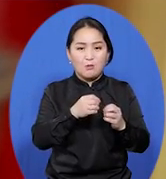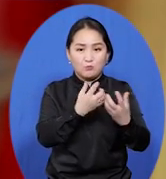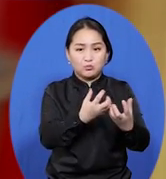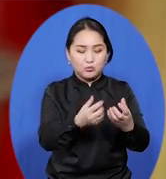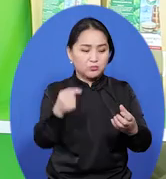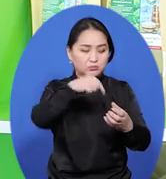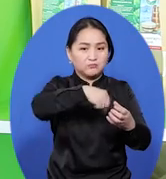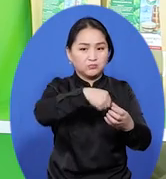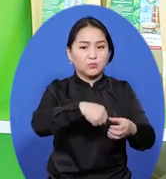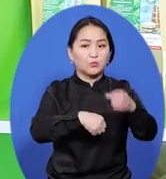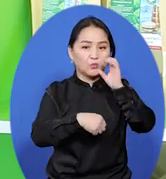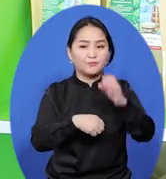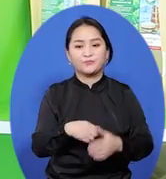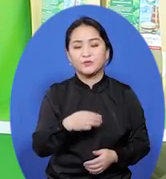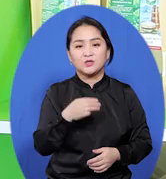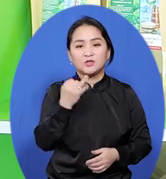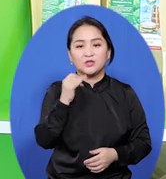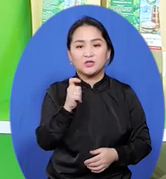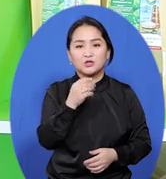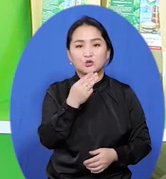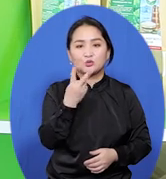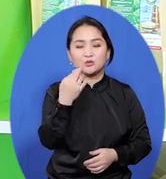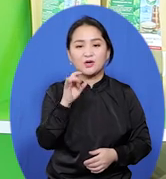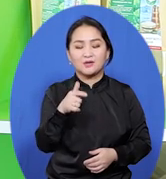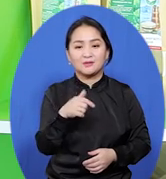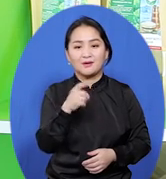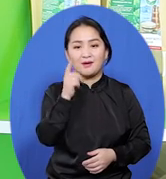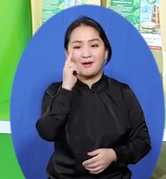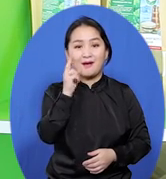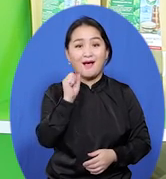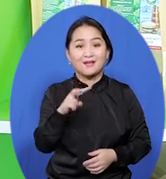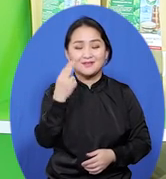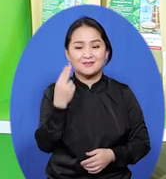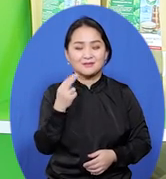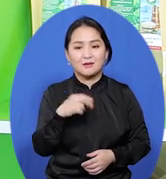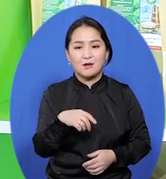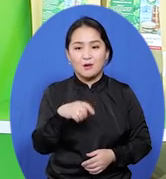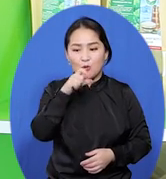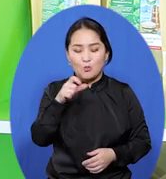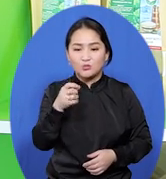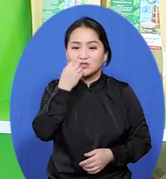усан дутгаад уу. Энэ болохоор их шүүдэрэнтэй кальц одоо аарул хүмүүст ингэ нэг